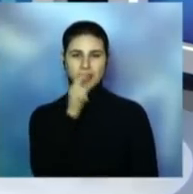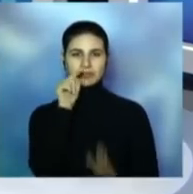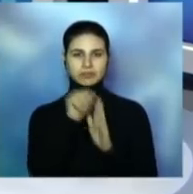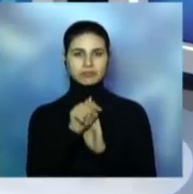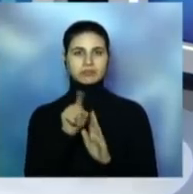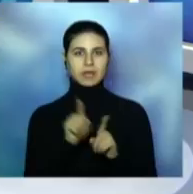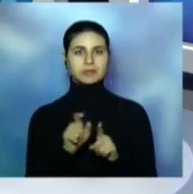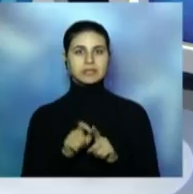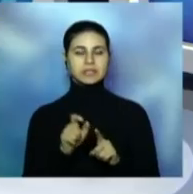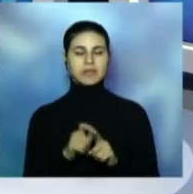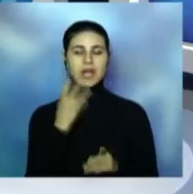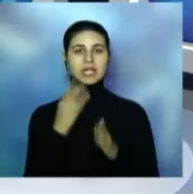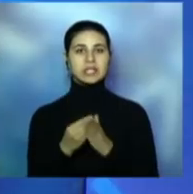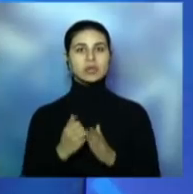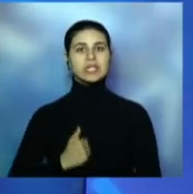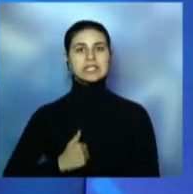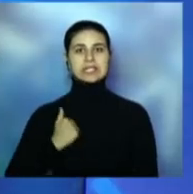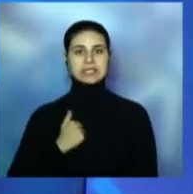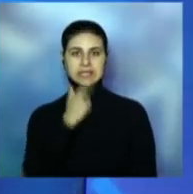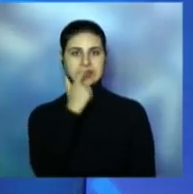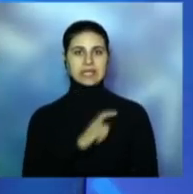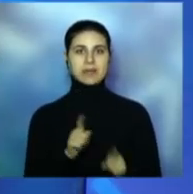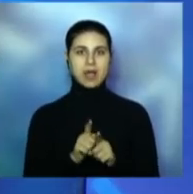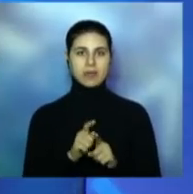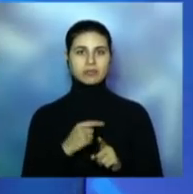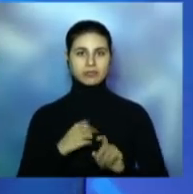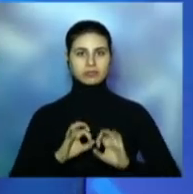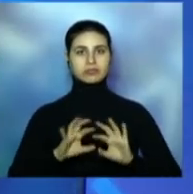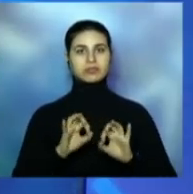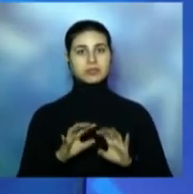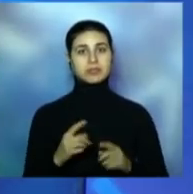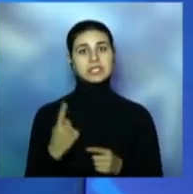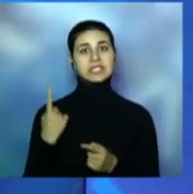საკუთარ თავს. ანუ საკუთარი ღირსებების ხაზგასმა და წარმოჩენა სხვისი